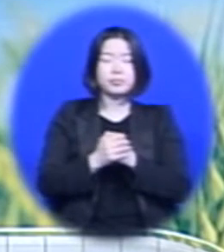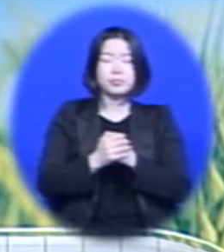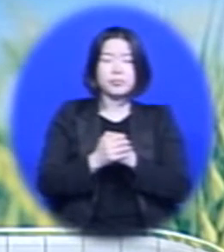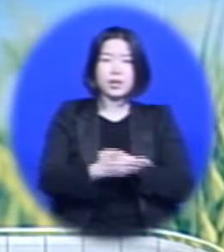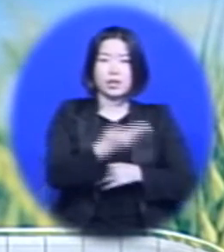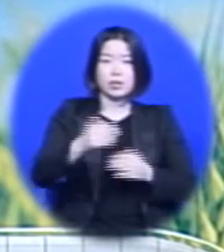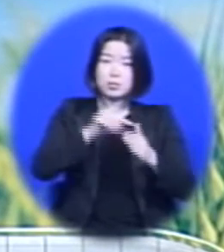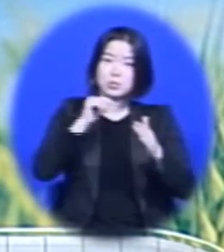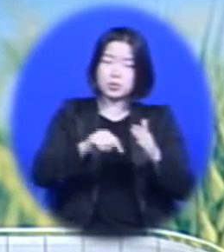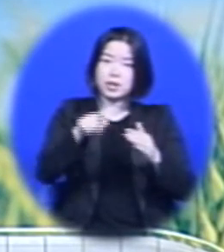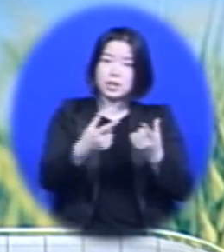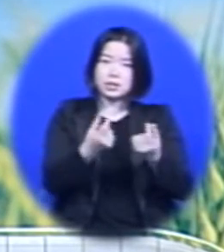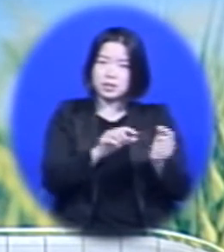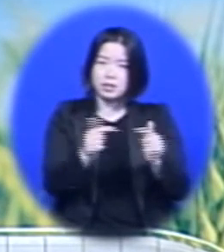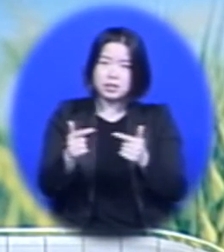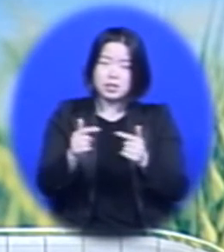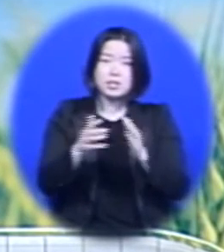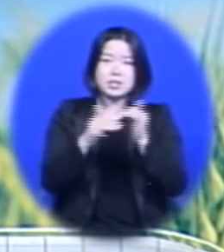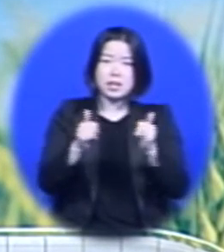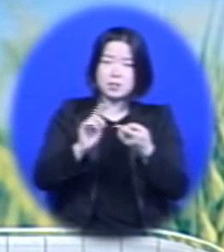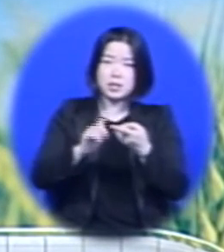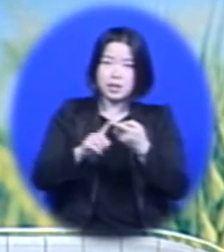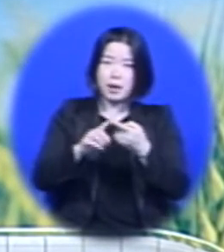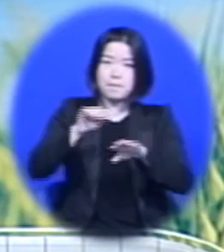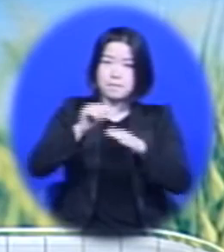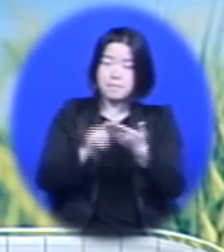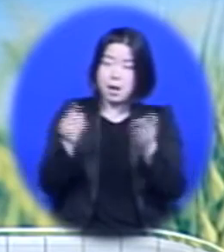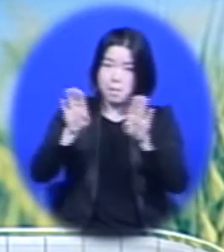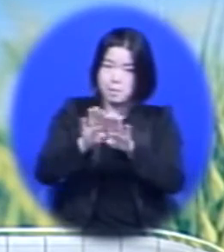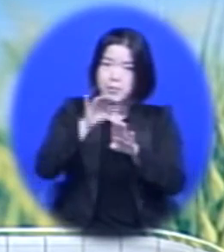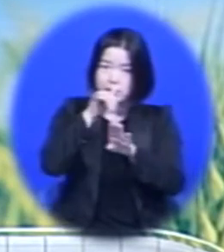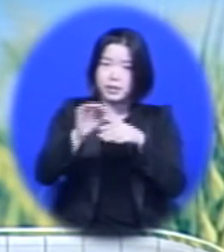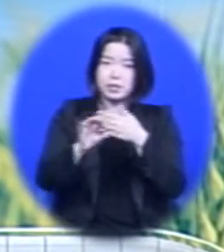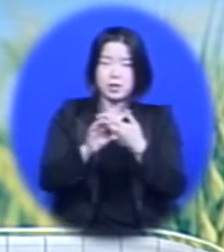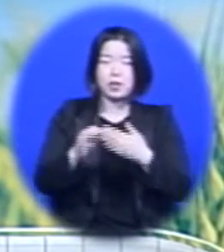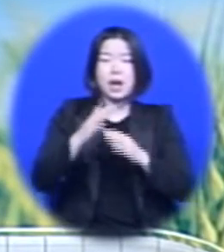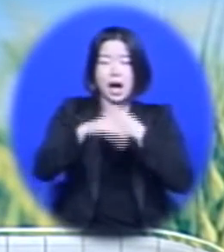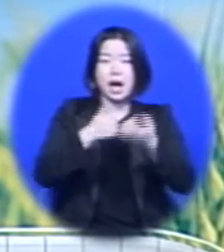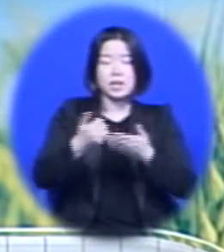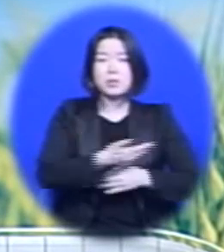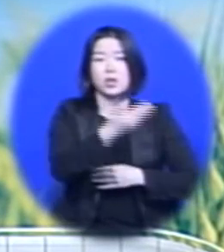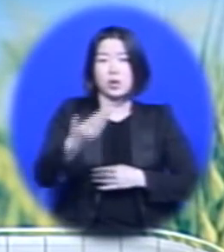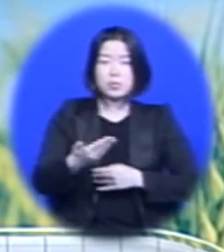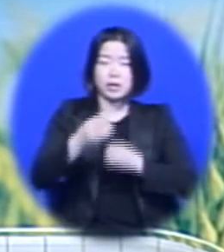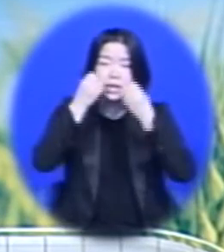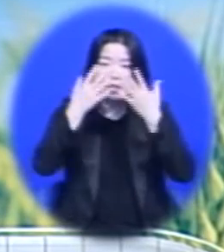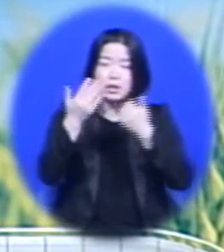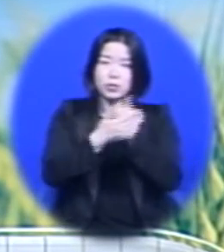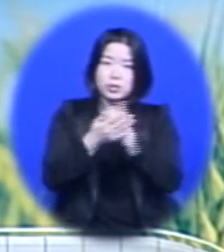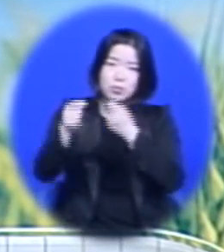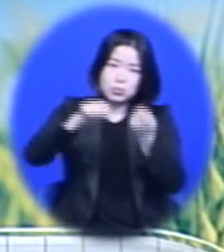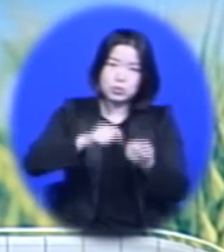여러분 속에 그런 사람들에 대한 마음이 닫혀져 있다면 여러분은 하나님이 여러분에게 새로운 은혜를 부으시는 것을 기대하지